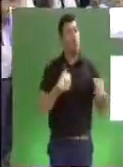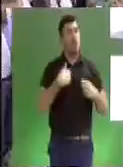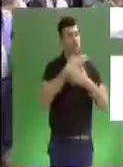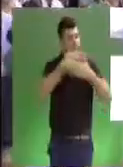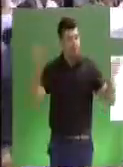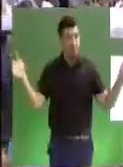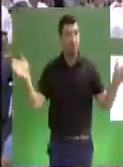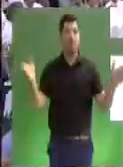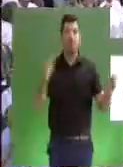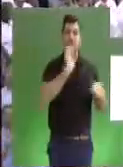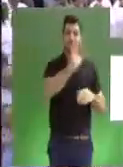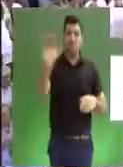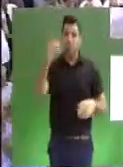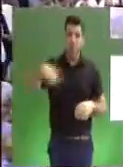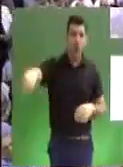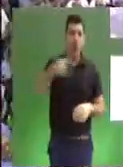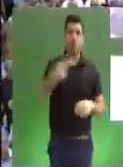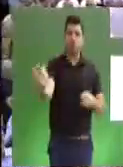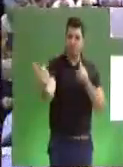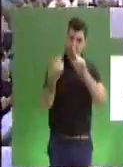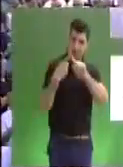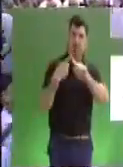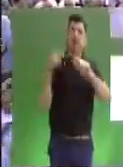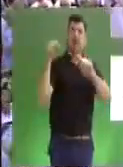μόνο για αυτούς που πήγαν να βρουν στασίδι εξουσία στο